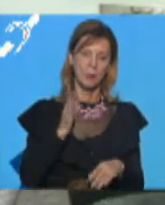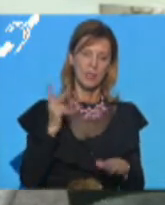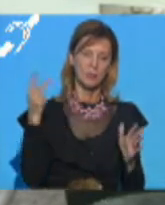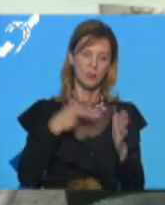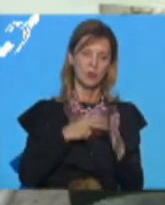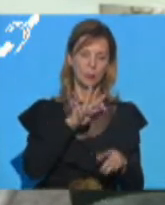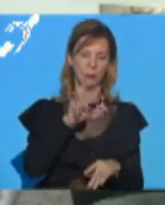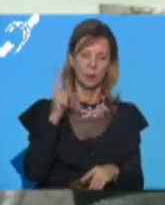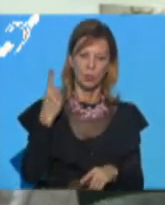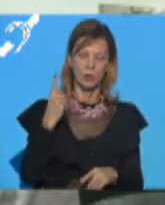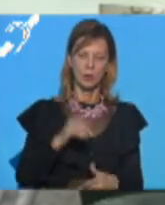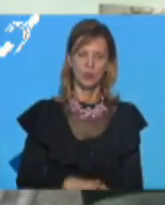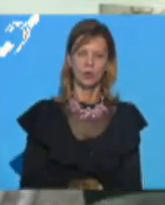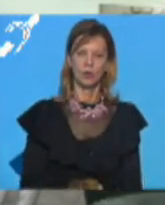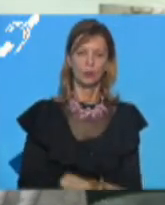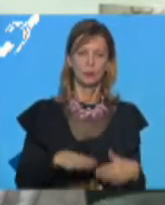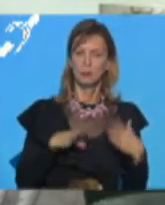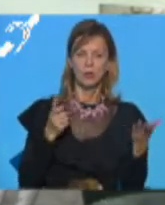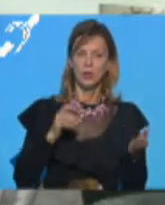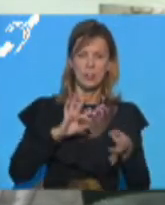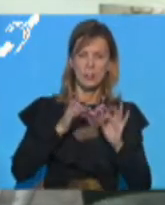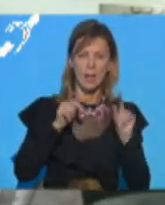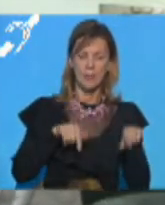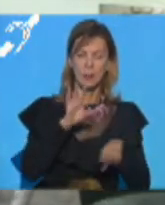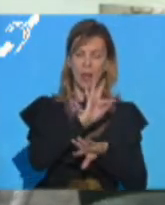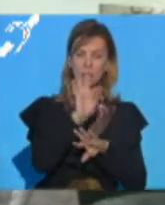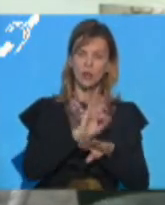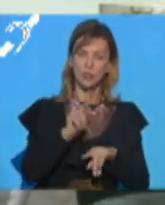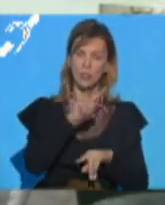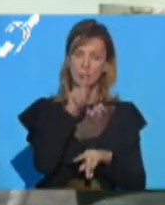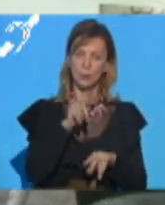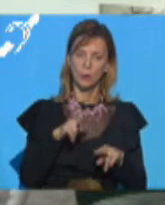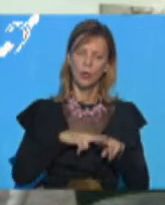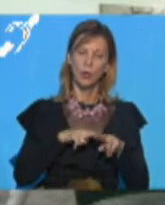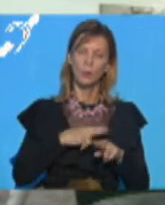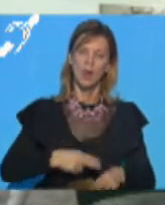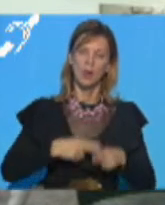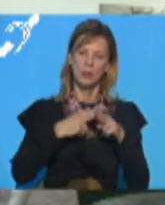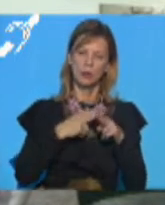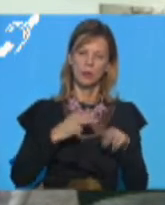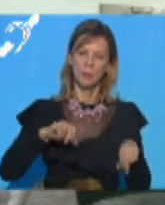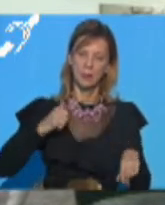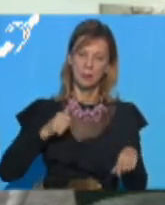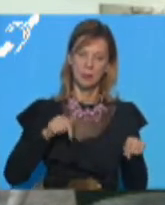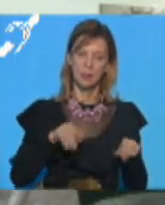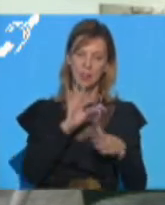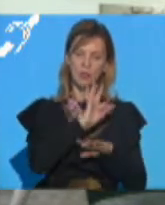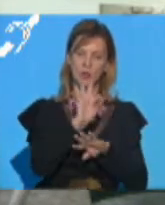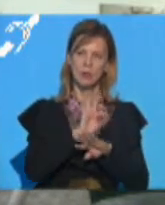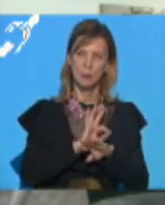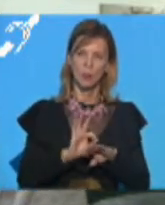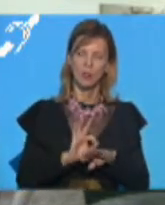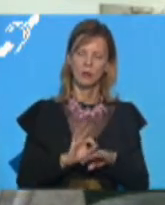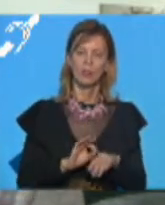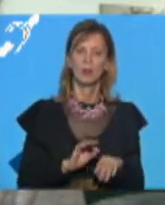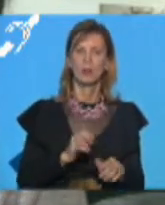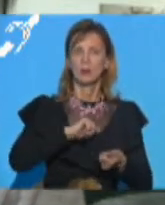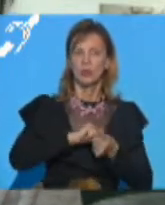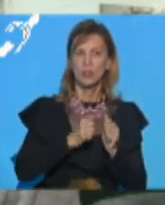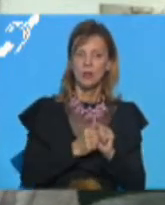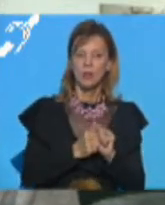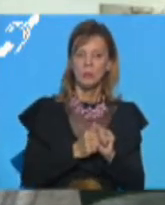2014-2021. La ce se referă mai exact? Cum îi ajută pe tinerii acest proiect? Încercăm